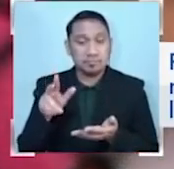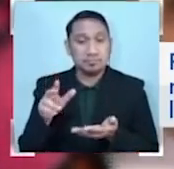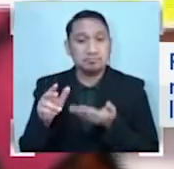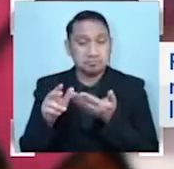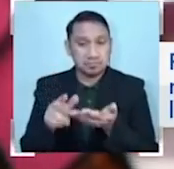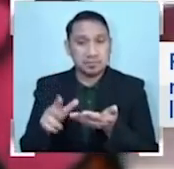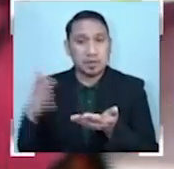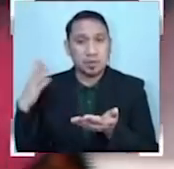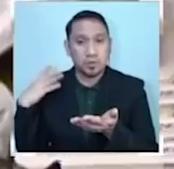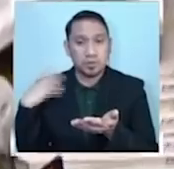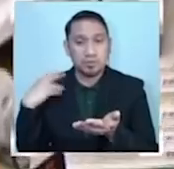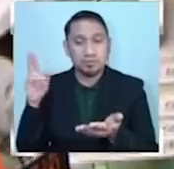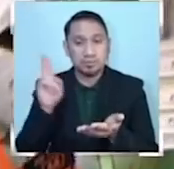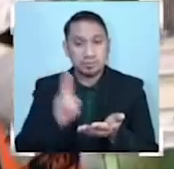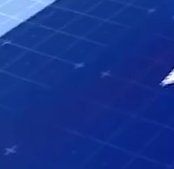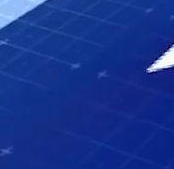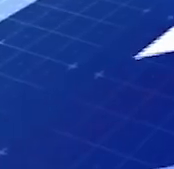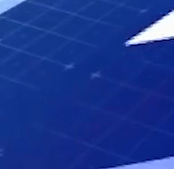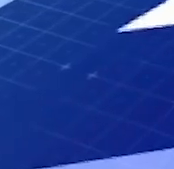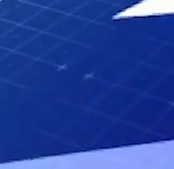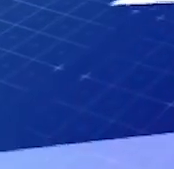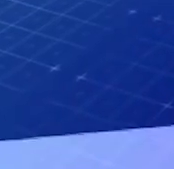kulang para maging batas.